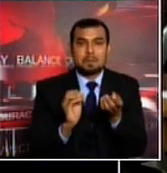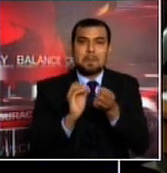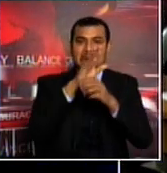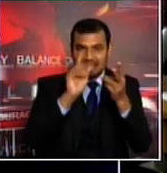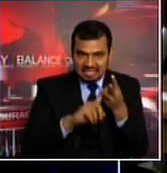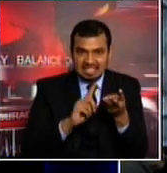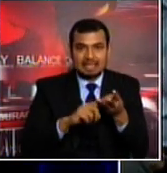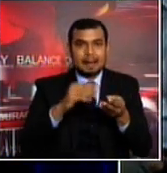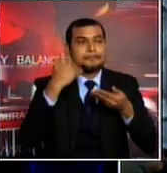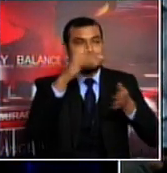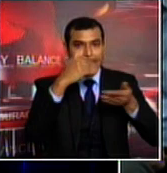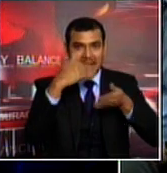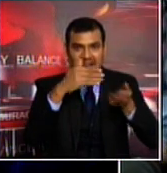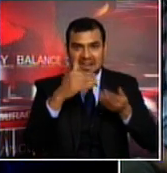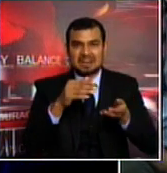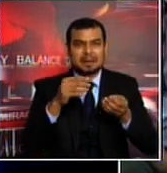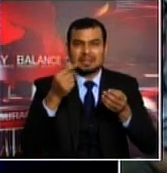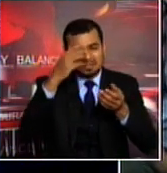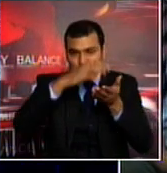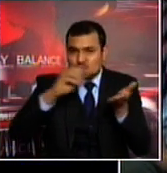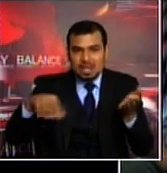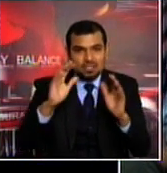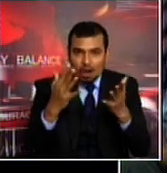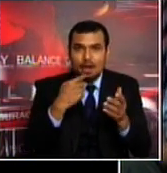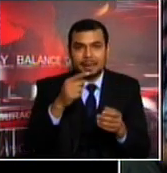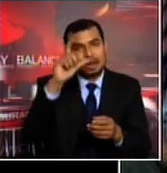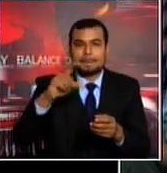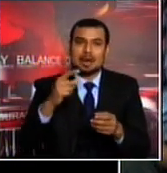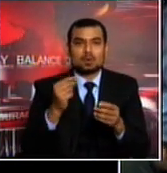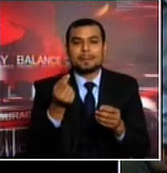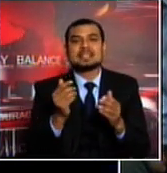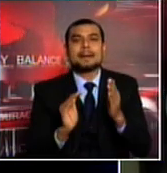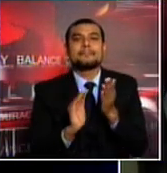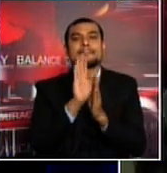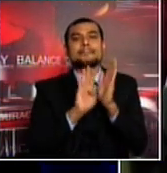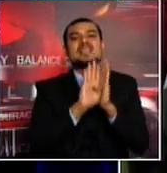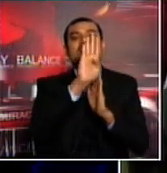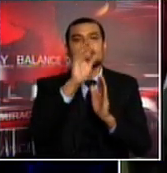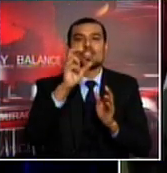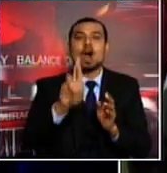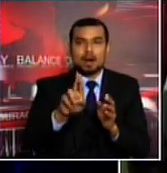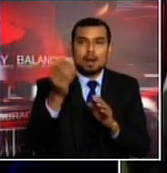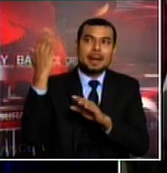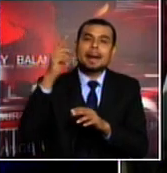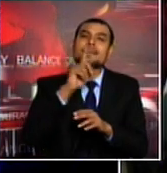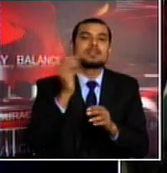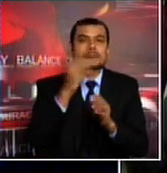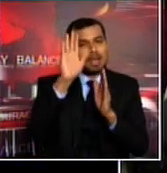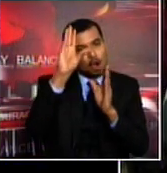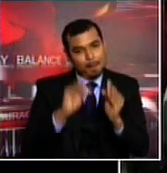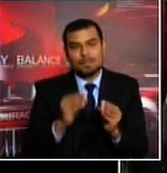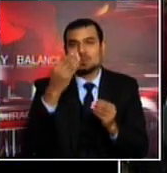निर्यात व्यापारमा सुधार नआएको कारण नेपालको आर्थिक वृद्धि दर अघिल्लो वर्षभन्दा कम हुने